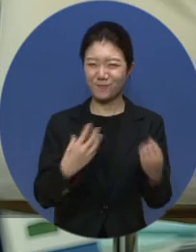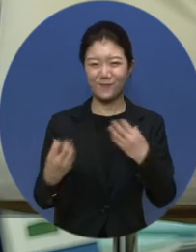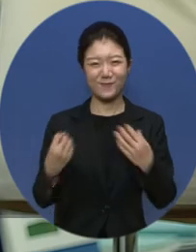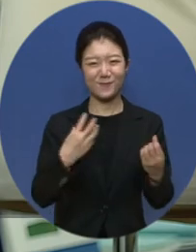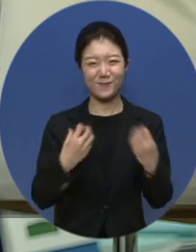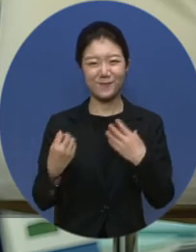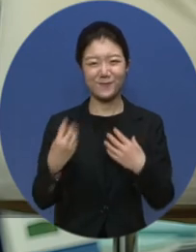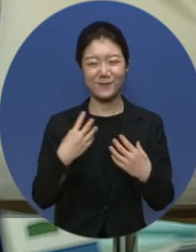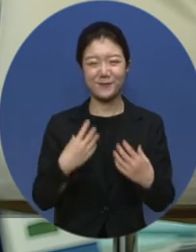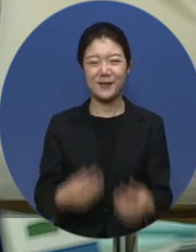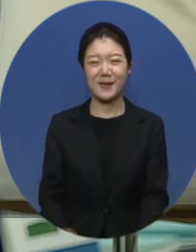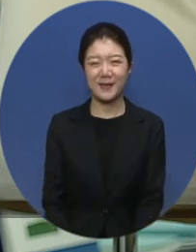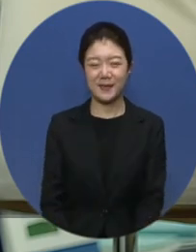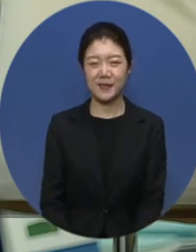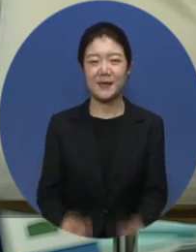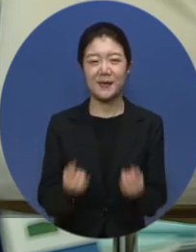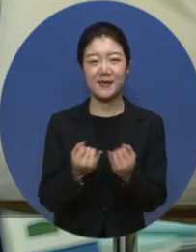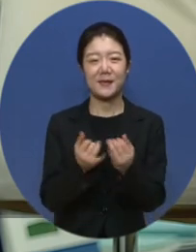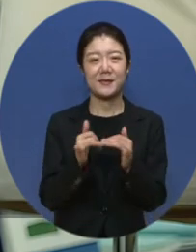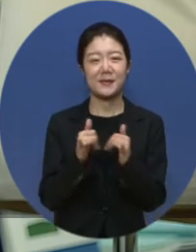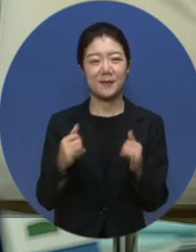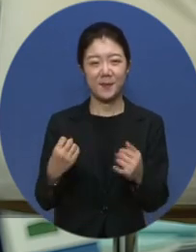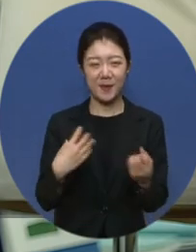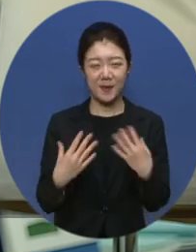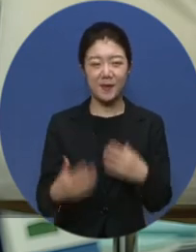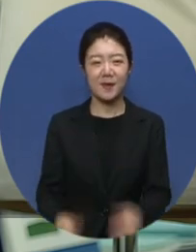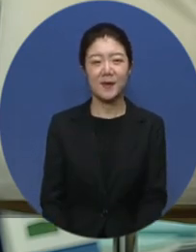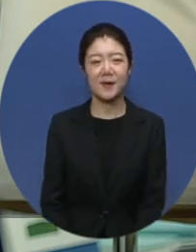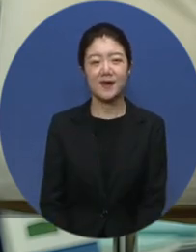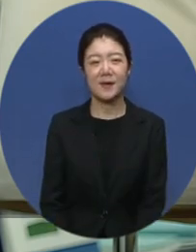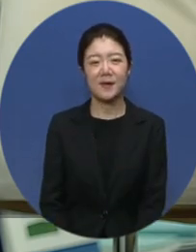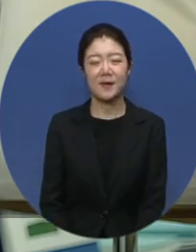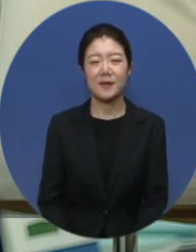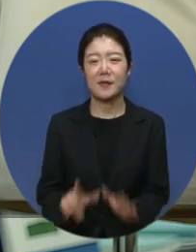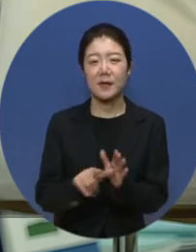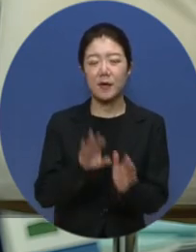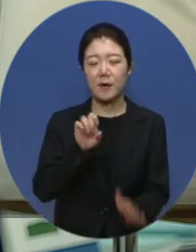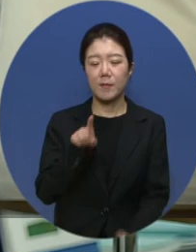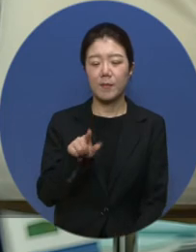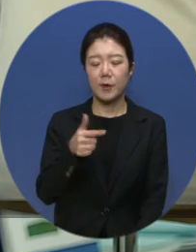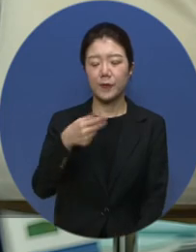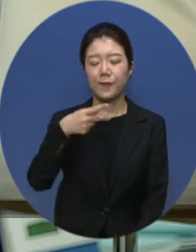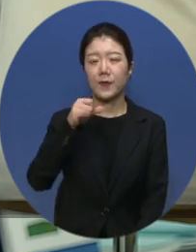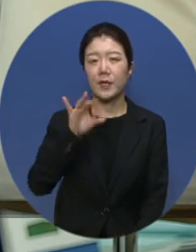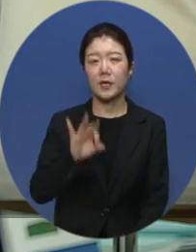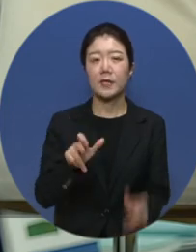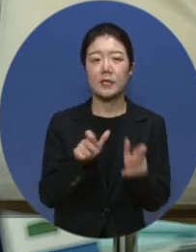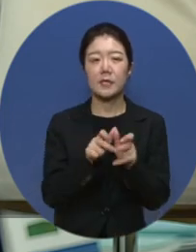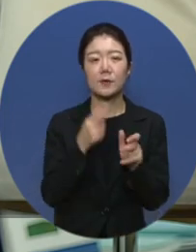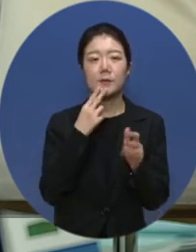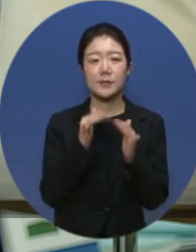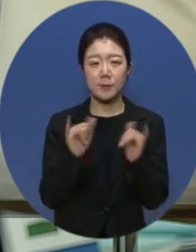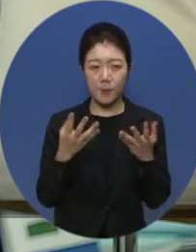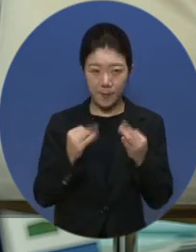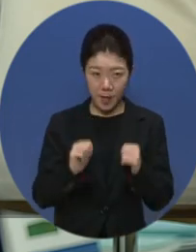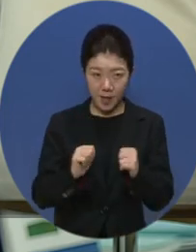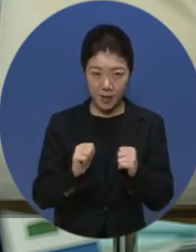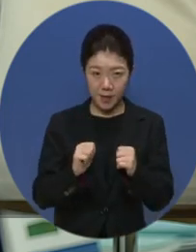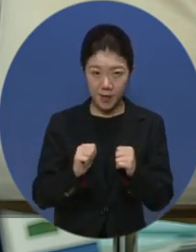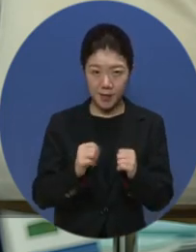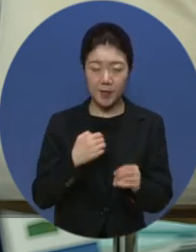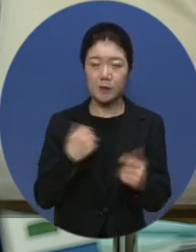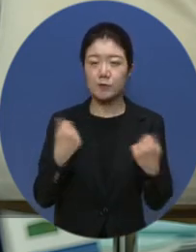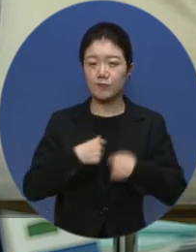해주시는 거예요. 그래서 여성분들이 그러면서 그 펀딩을 할 때 비장애인 분들도 많이 자기